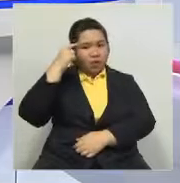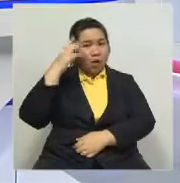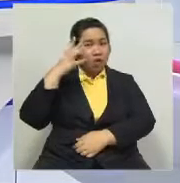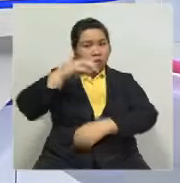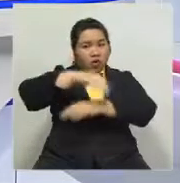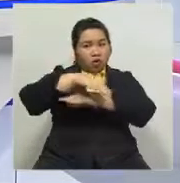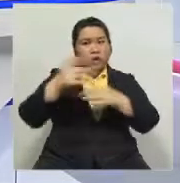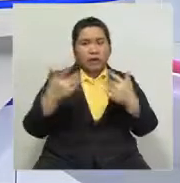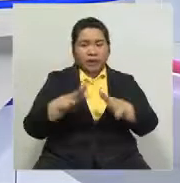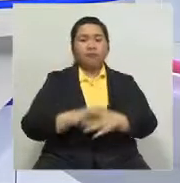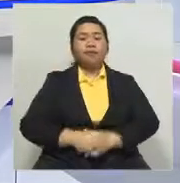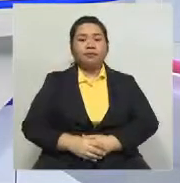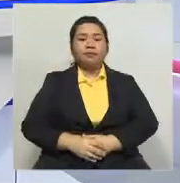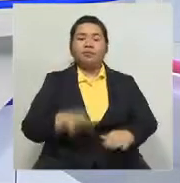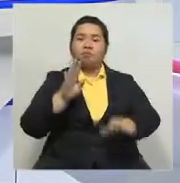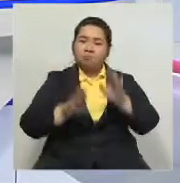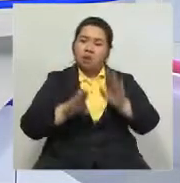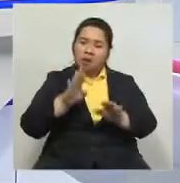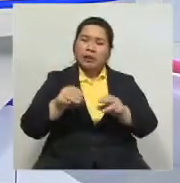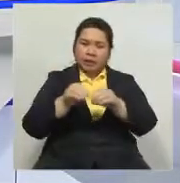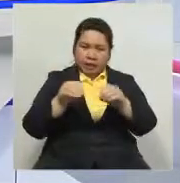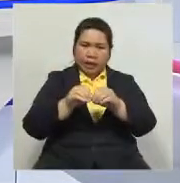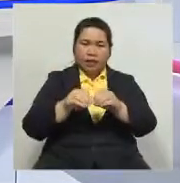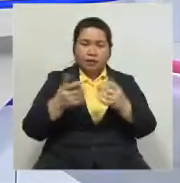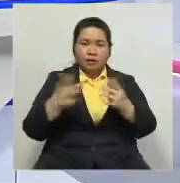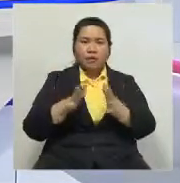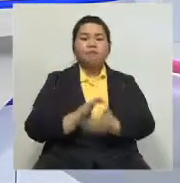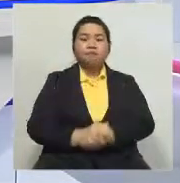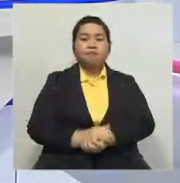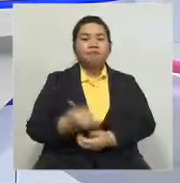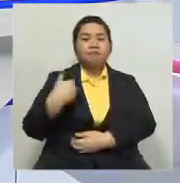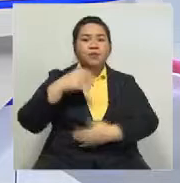เย็นวันพรุ่งนี้ ใช่แล้วค่ะเลยอีกแค่ประมาณ30 ชั่วโมงก็จะเสร็จเรียบร้อยแล้วนะคะแล้